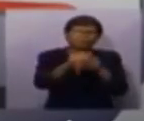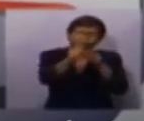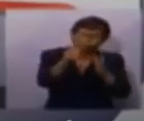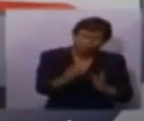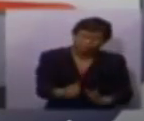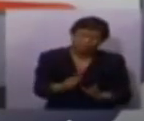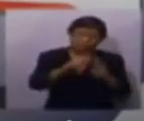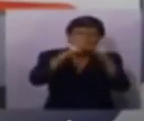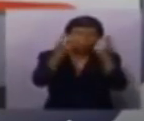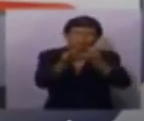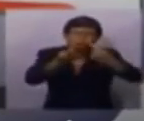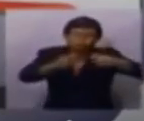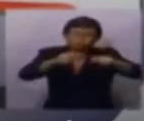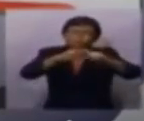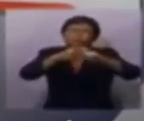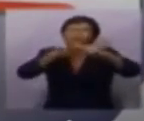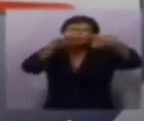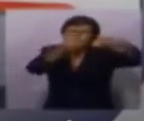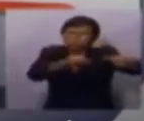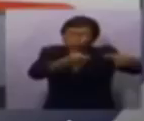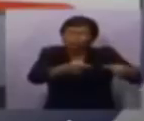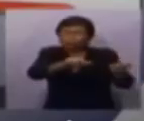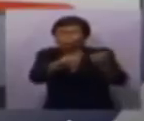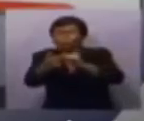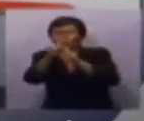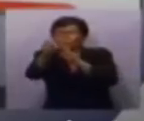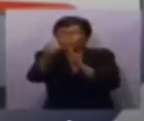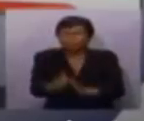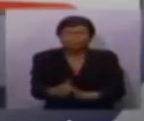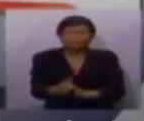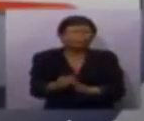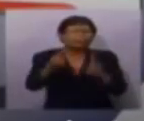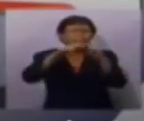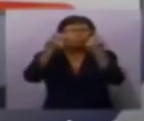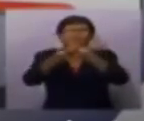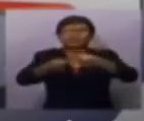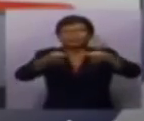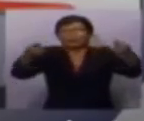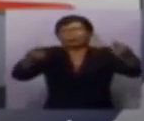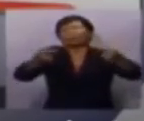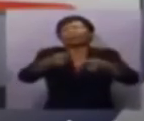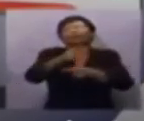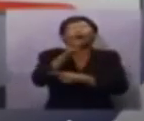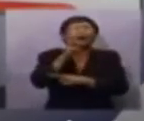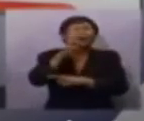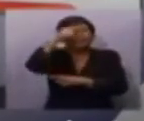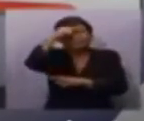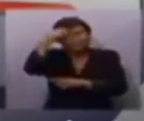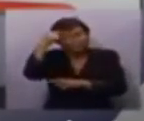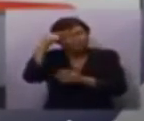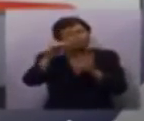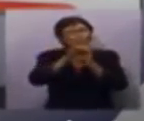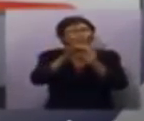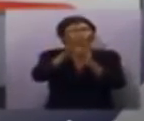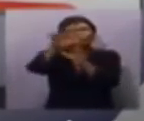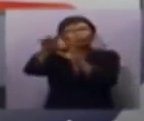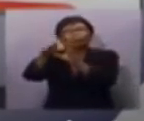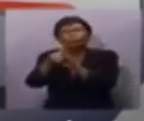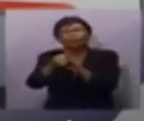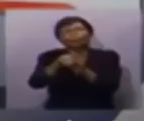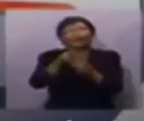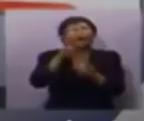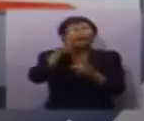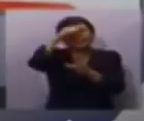pemimpin kanan parti yang cuba ditentang oleh juga pemimpin kanan parti lawan seperti di Air Hitam yang melibatkan dua